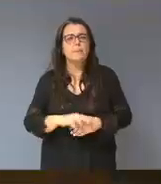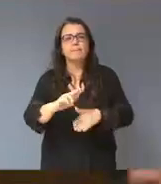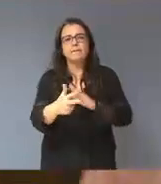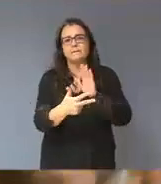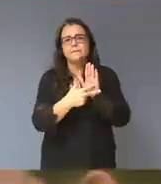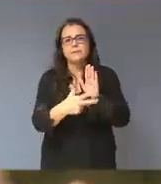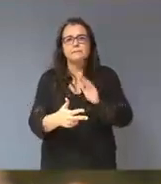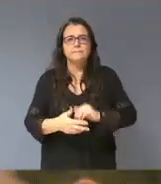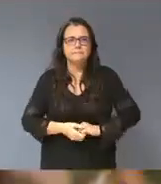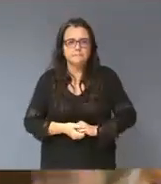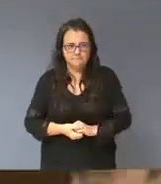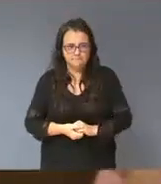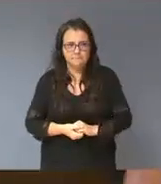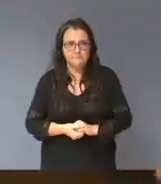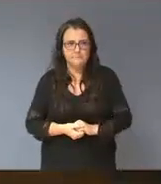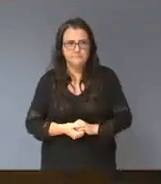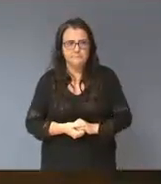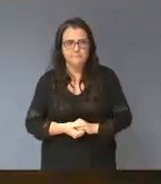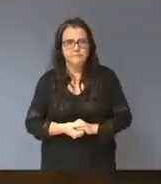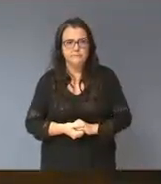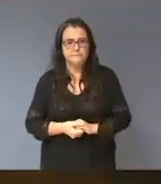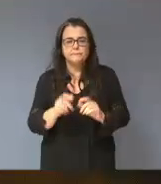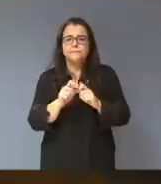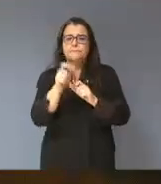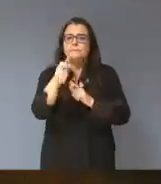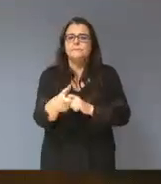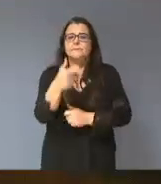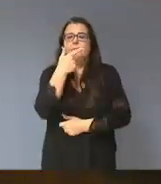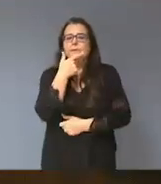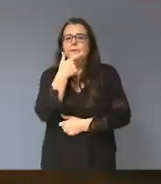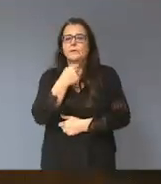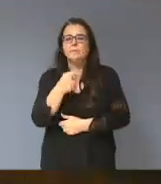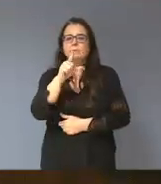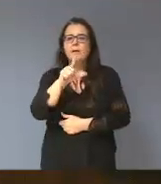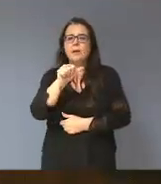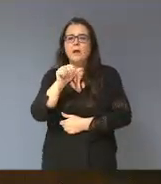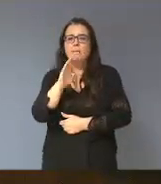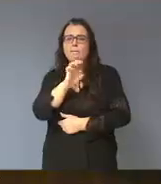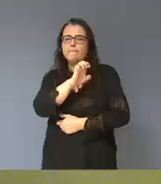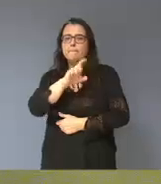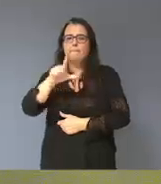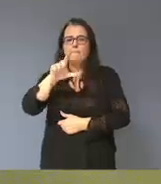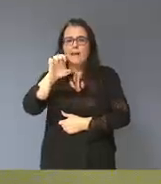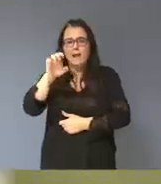Délibération adoptée. Monsieur Labelle, pour 2 délibérations concernant la culture.